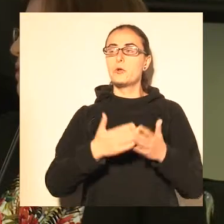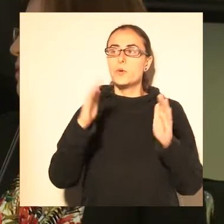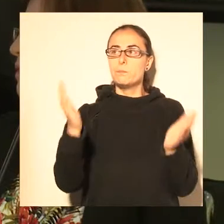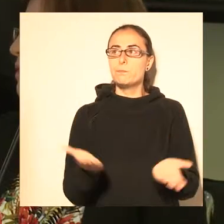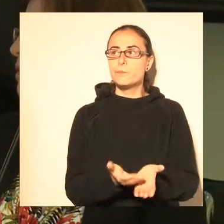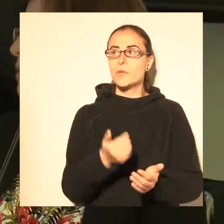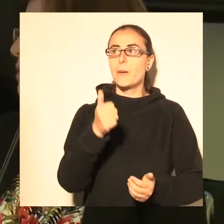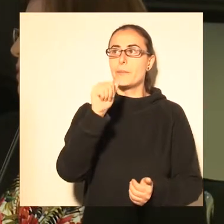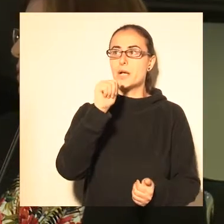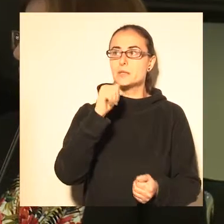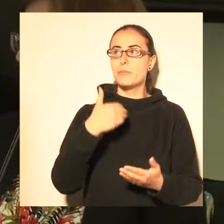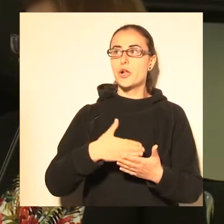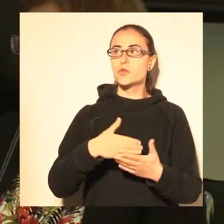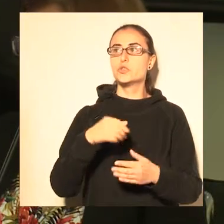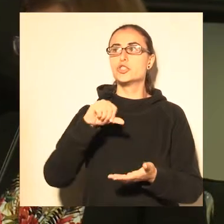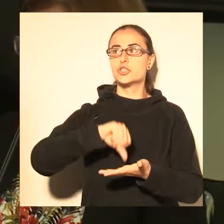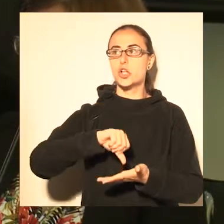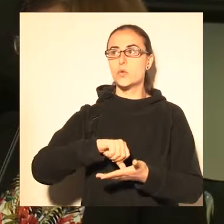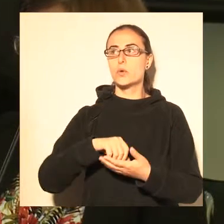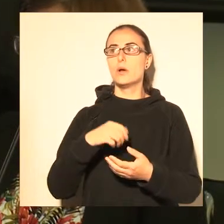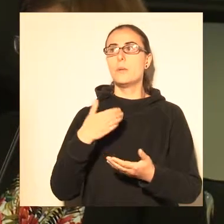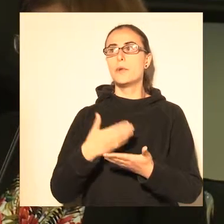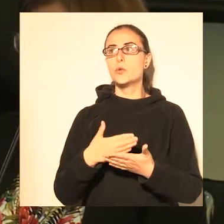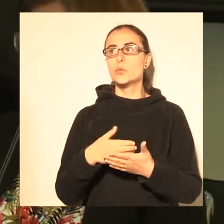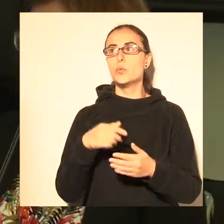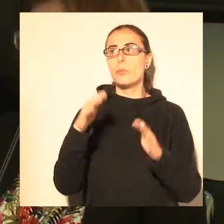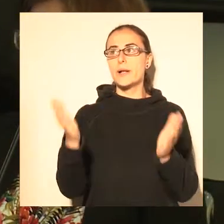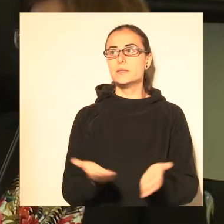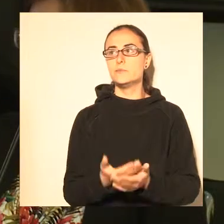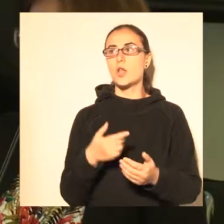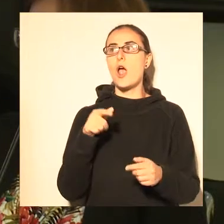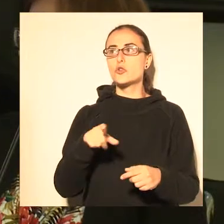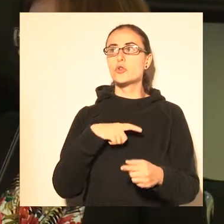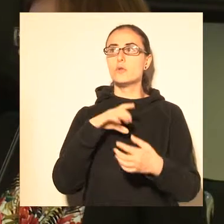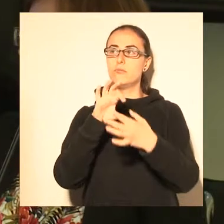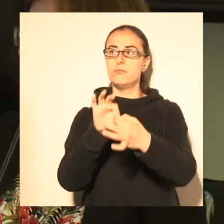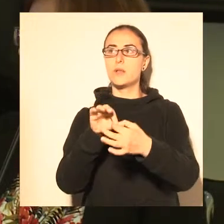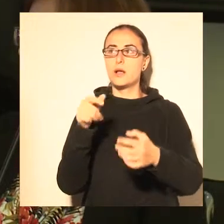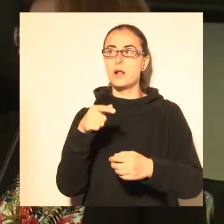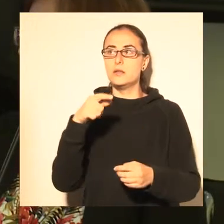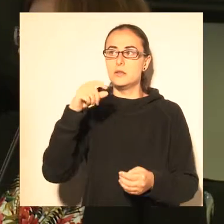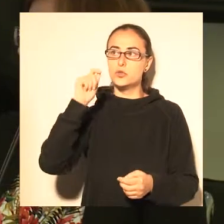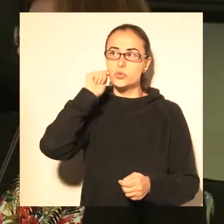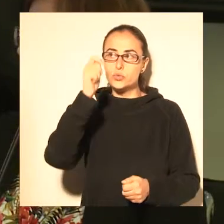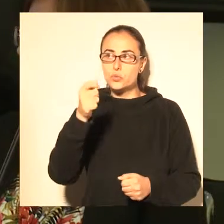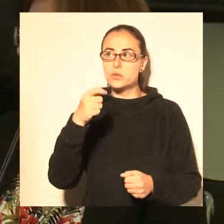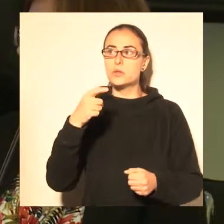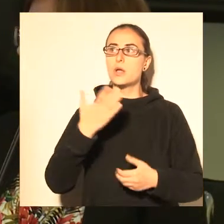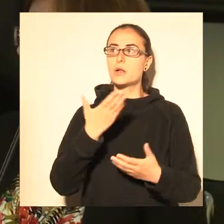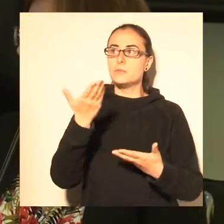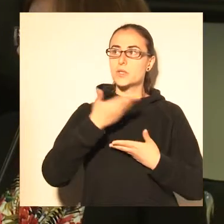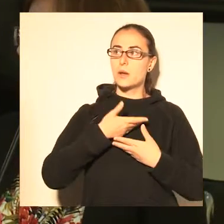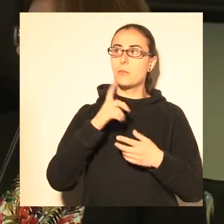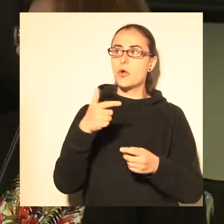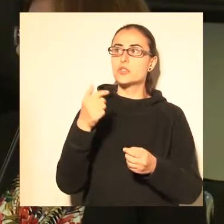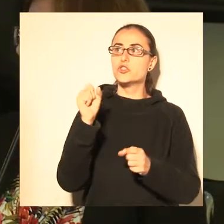apei în bazin avem senzor de fum de incendiul de temperatură în bazin soars un contactor și eu de azi dimineață de la